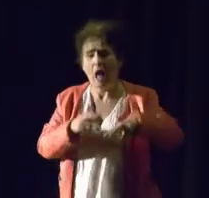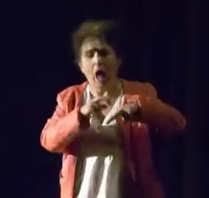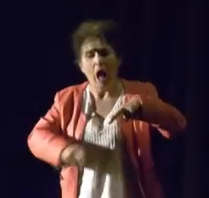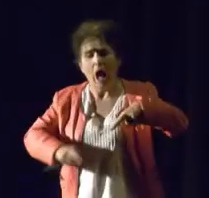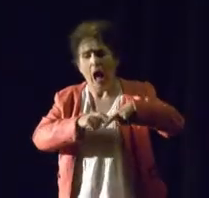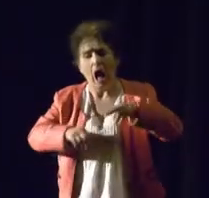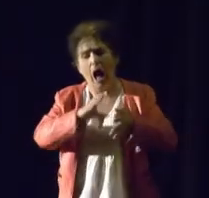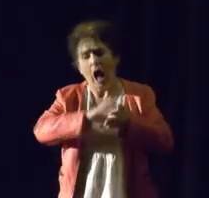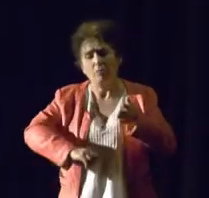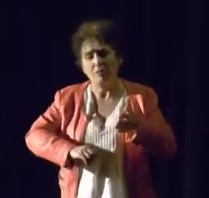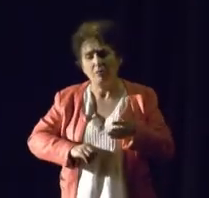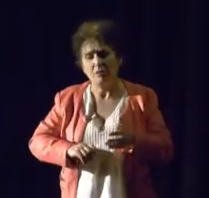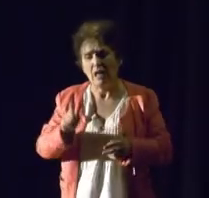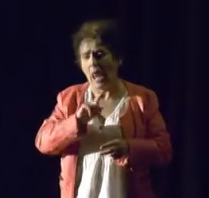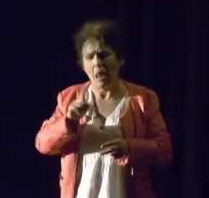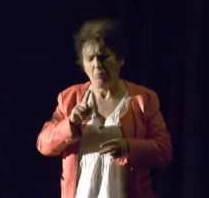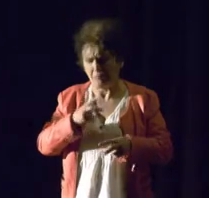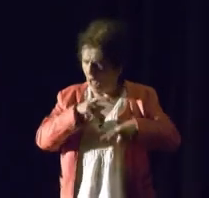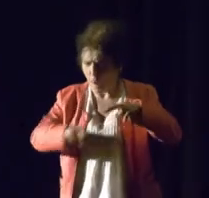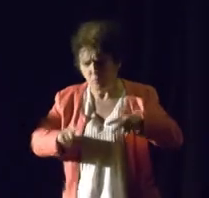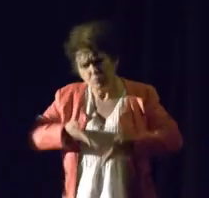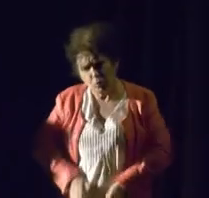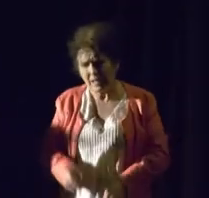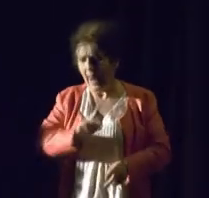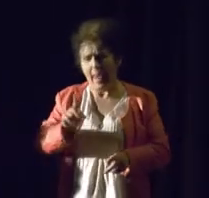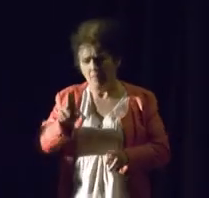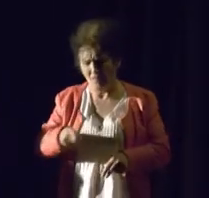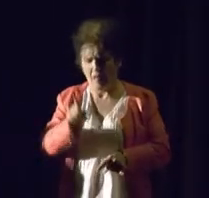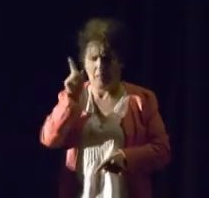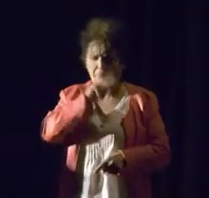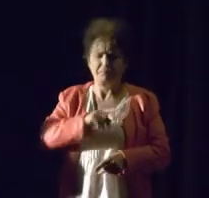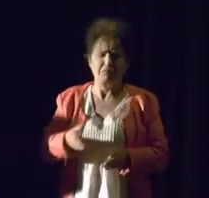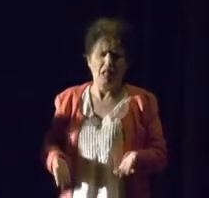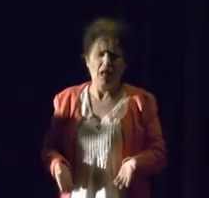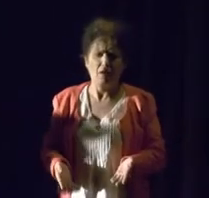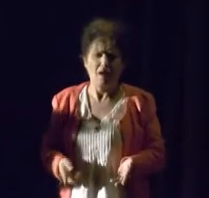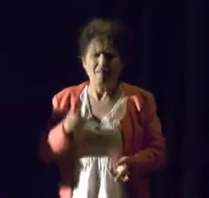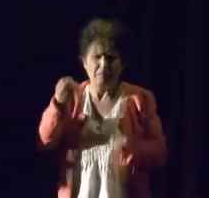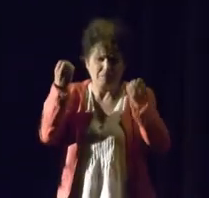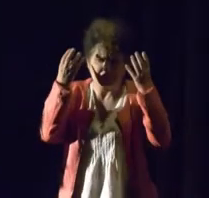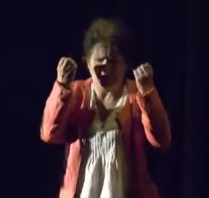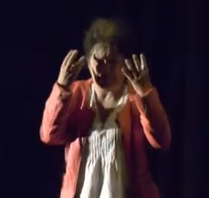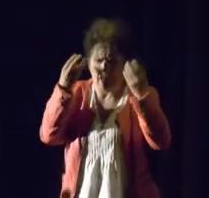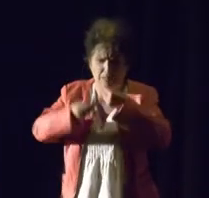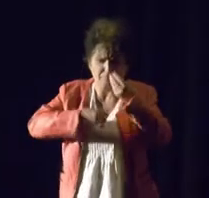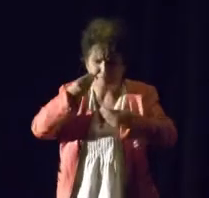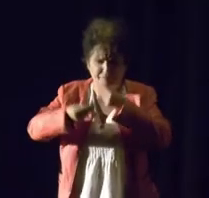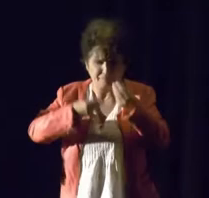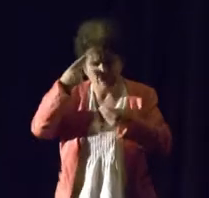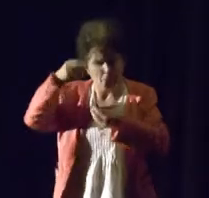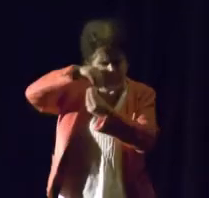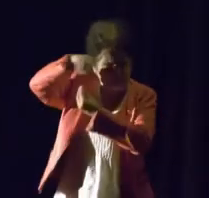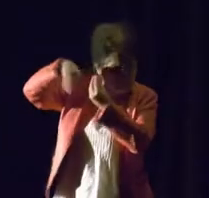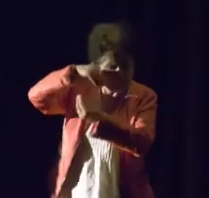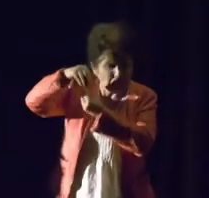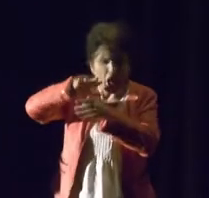Абортусот не предизвикува неплодност. Ова е една од лагите, ова е еден од митовите кои што се